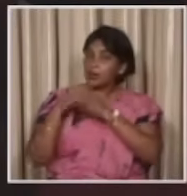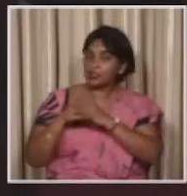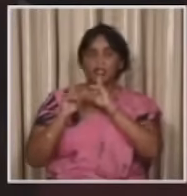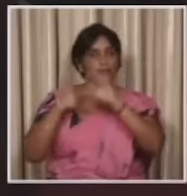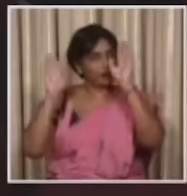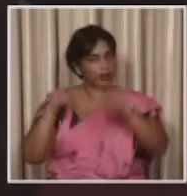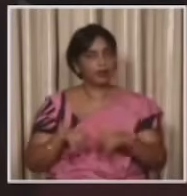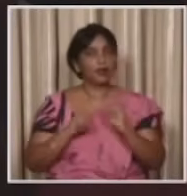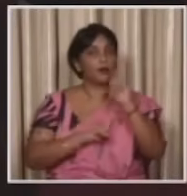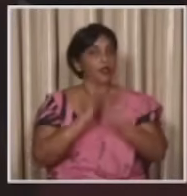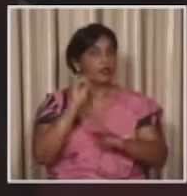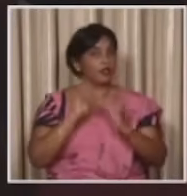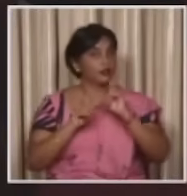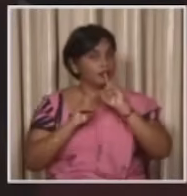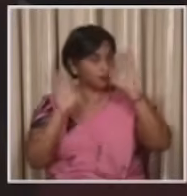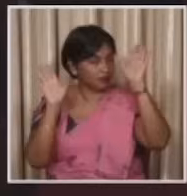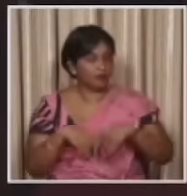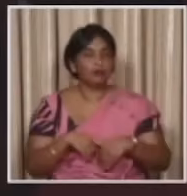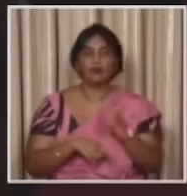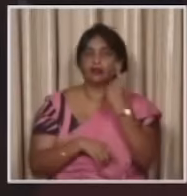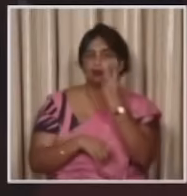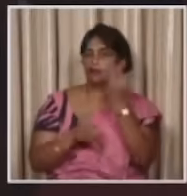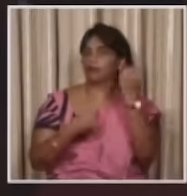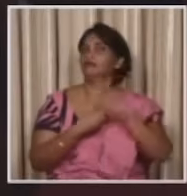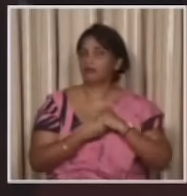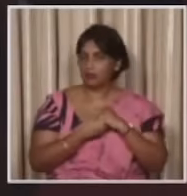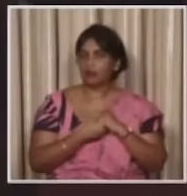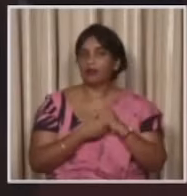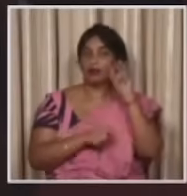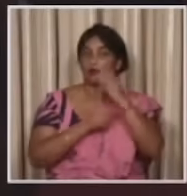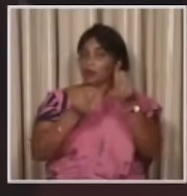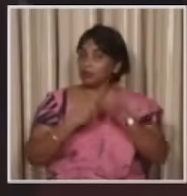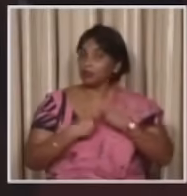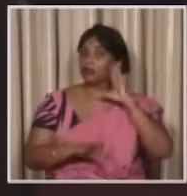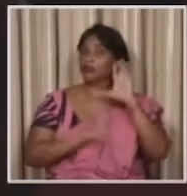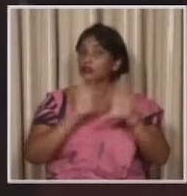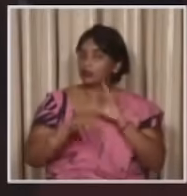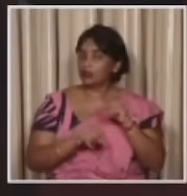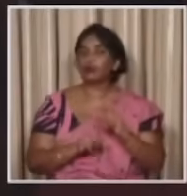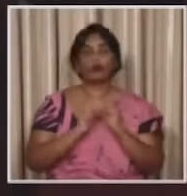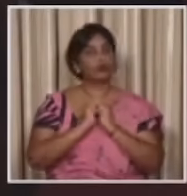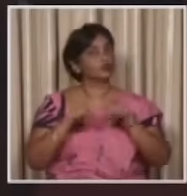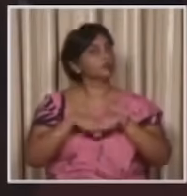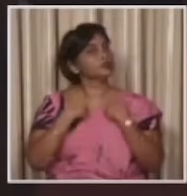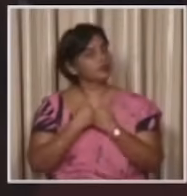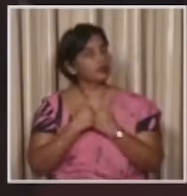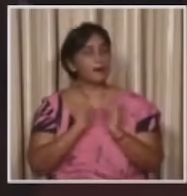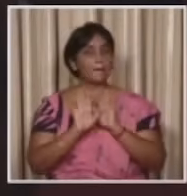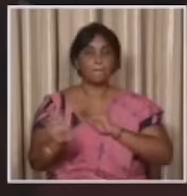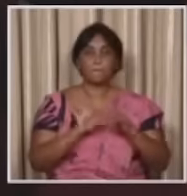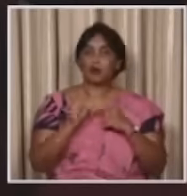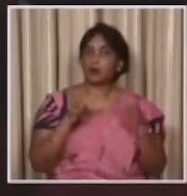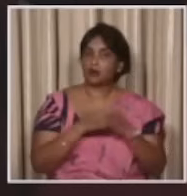කරා, පාර්ලිමේන්තු මන්ත්‍රීවරුන්ට ආරාධනා කරා. කීප දෙනයි ආවේ ඒ පිරිස් ලබා දීපු තොරතුරු. වෘත්තීය සමිති, පාලන